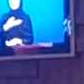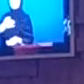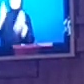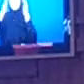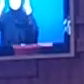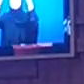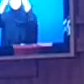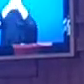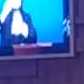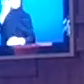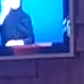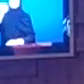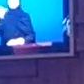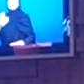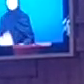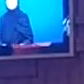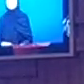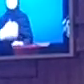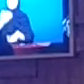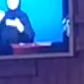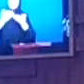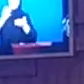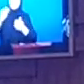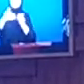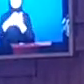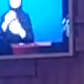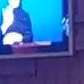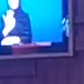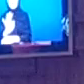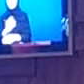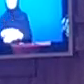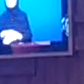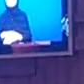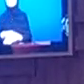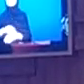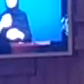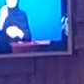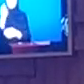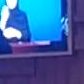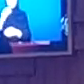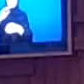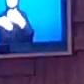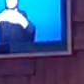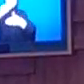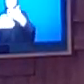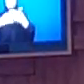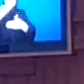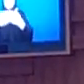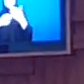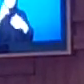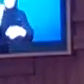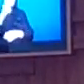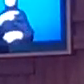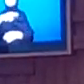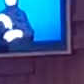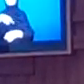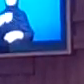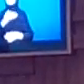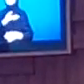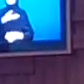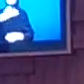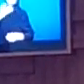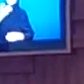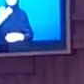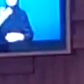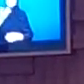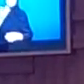jauh kita ingin mulanya tidak pernah berhenti Kita ini ekonomi berputarnya cepat dan kita kirim semua